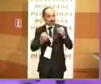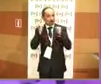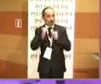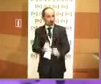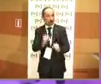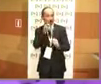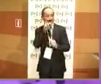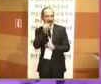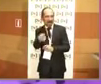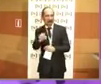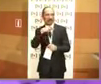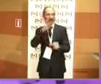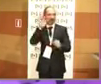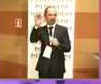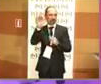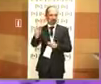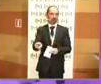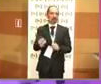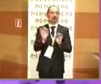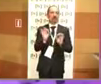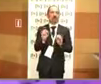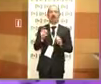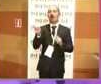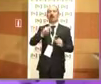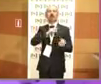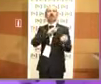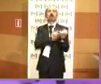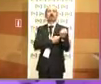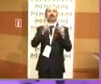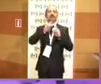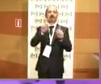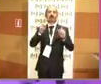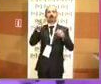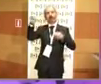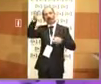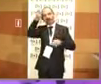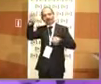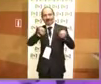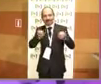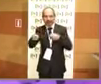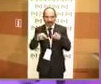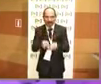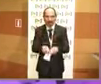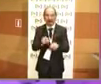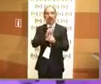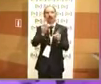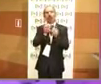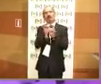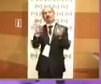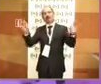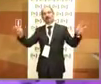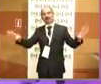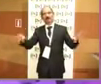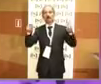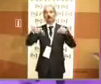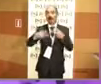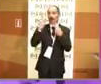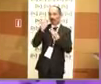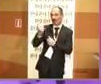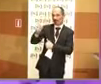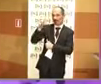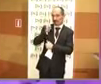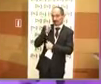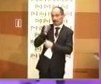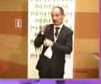futuro, l'onnipotenza non governata delle politiche nazionaliste o del neoliberismo, lo abbiamo visto, ma negli ultimi